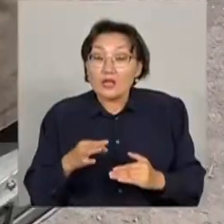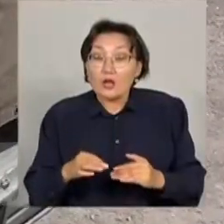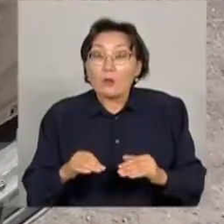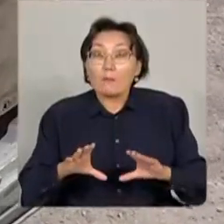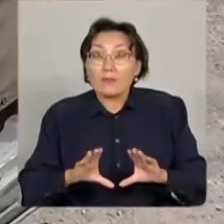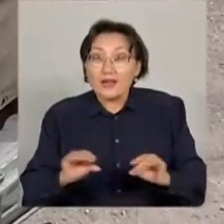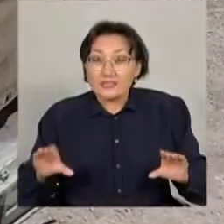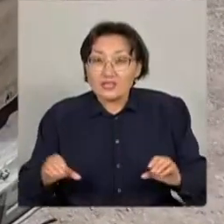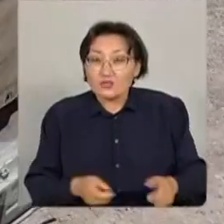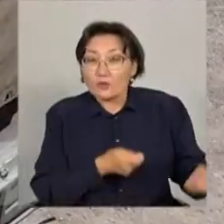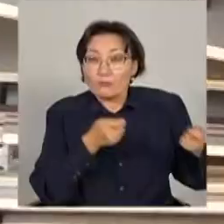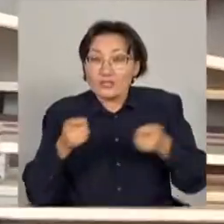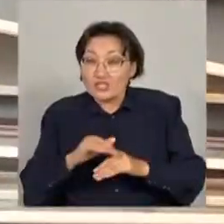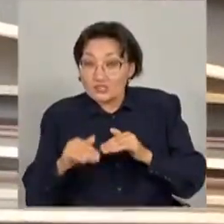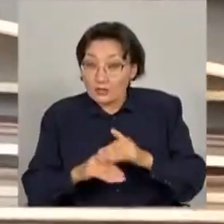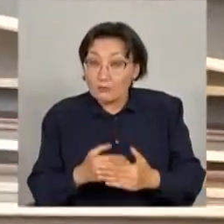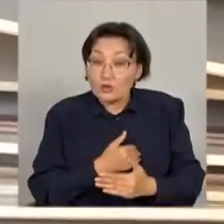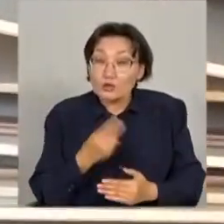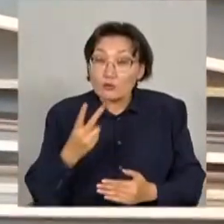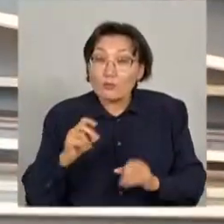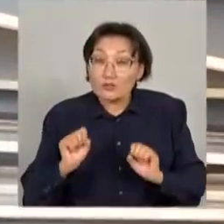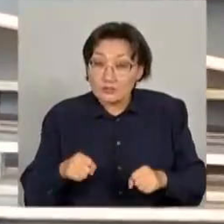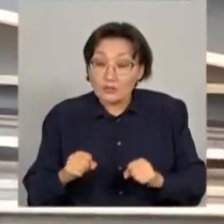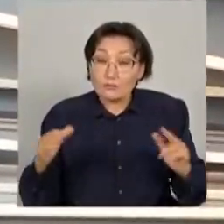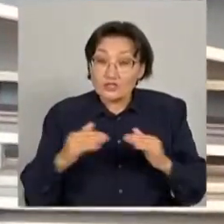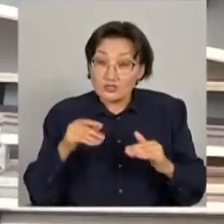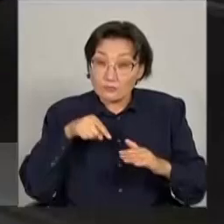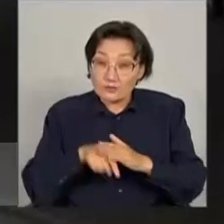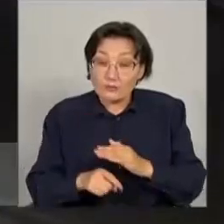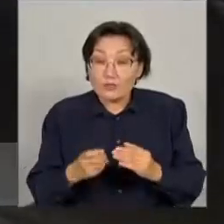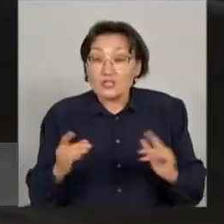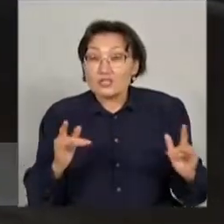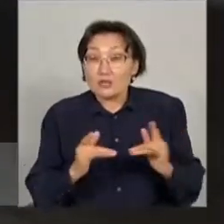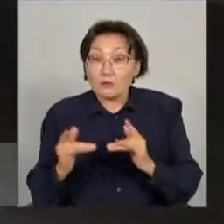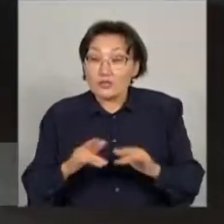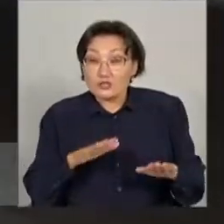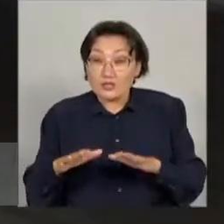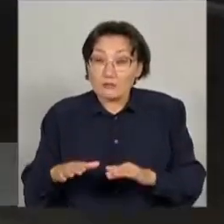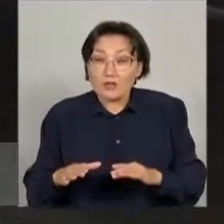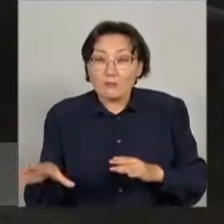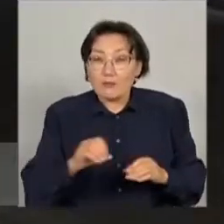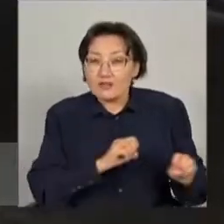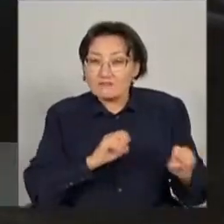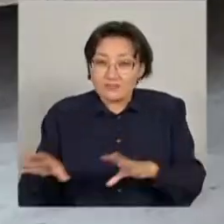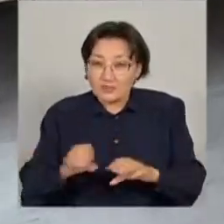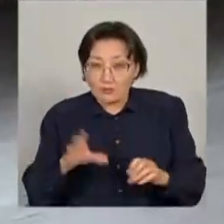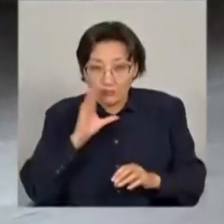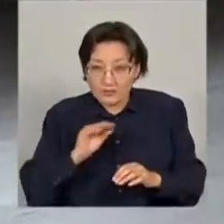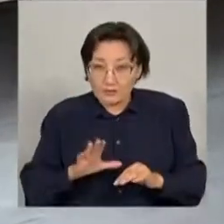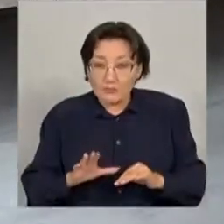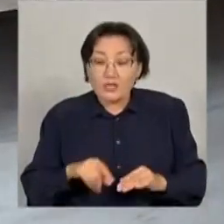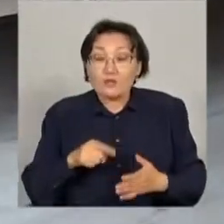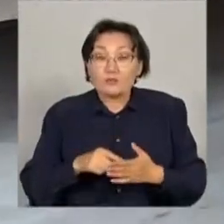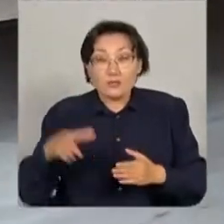матрастарды сарайға тасып, жасырмақ болғанын байқауға болады. Ғимарат ішіндегі кейбір төсек орындарды да сыртқа шығарып үлгермепті. Тек қалалық